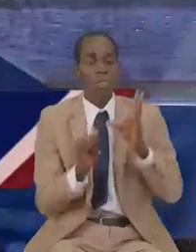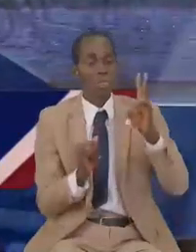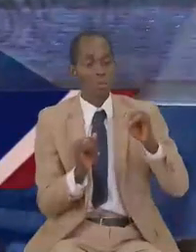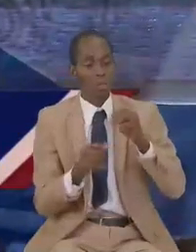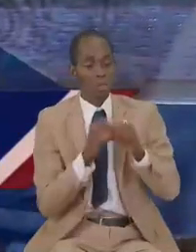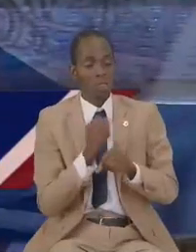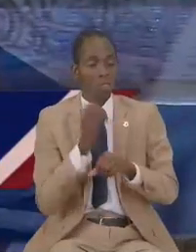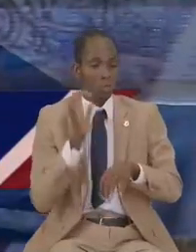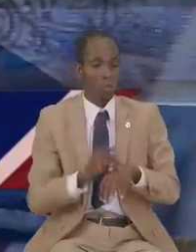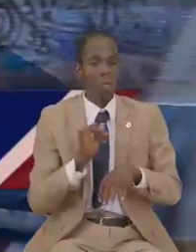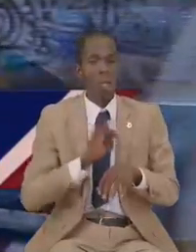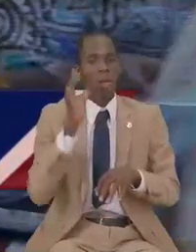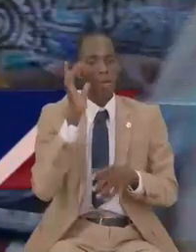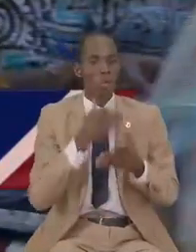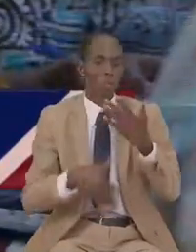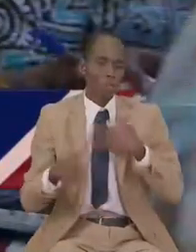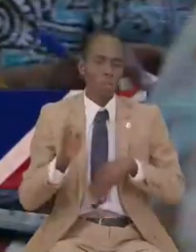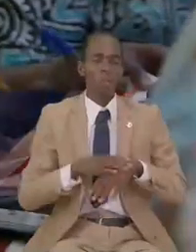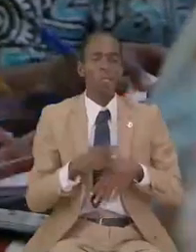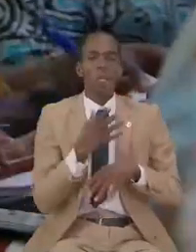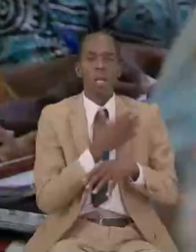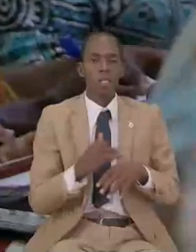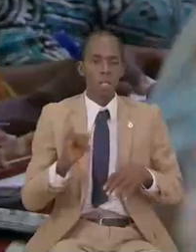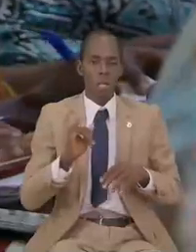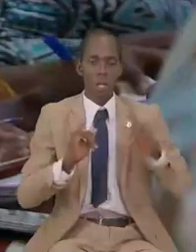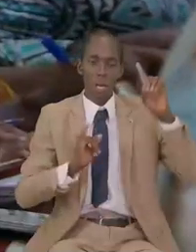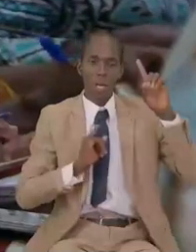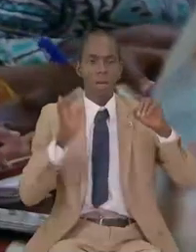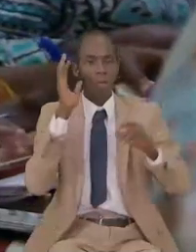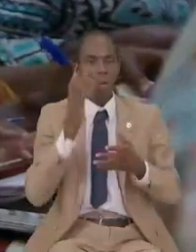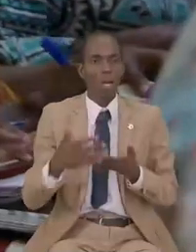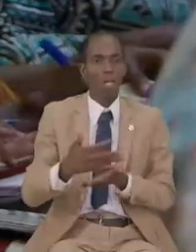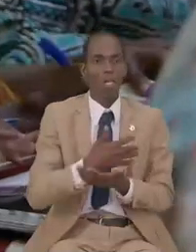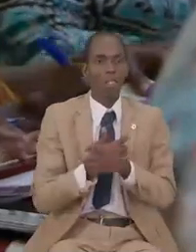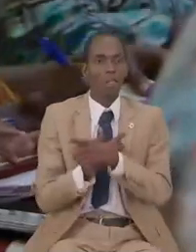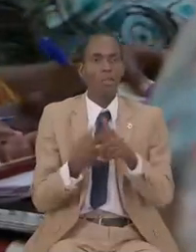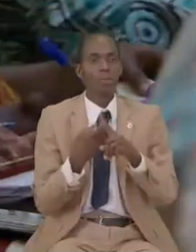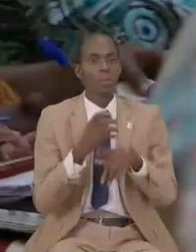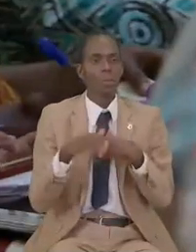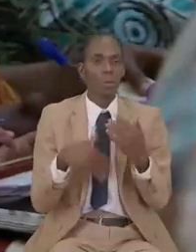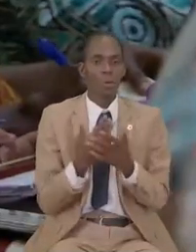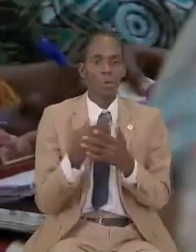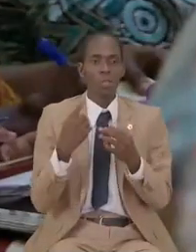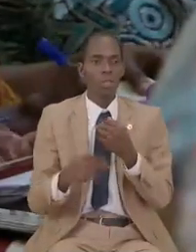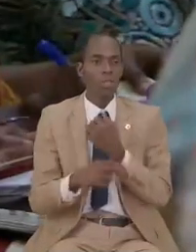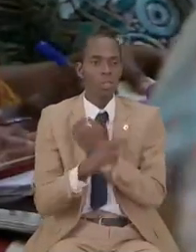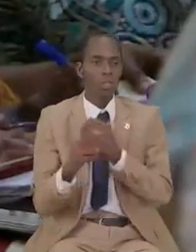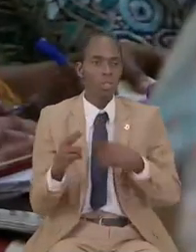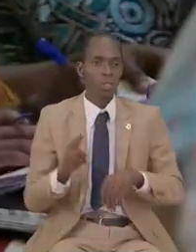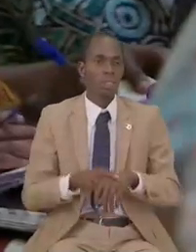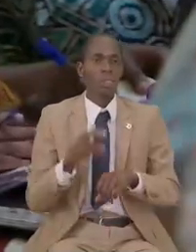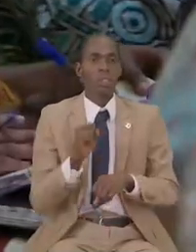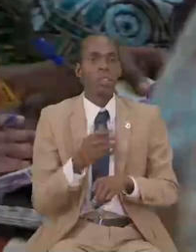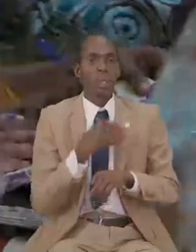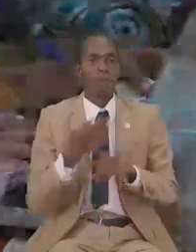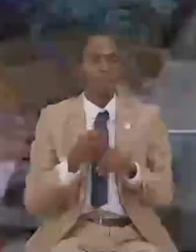Babyloniens. Et je me laisse réfléchir, je me laisse retrouver par vous, dit l'Éternel, et je ramènerai vos